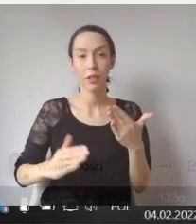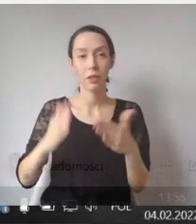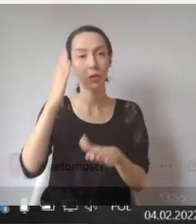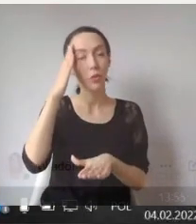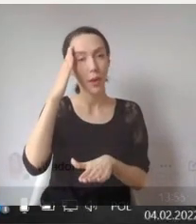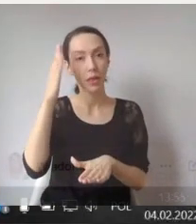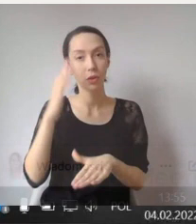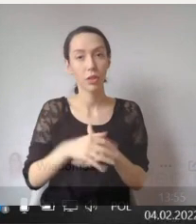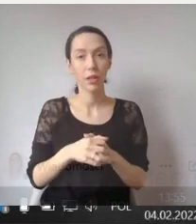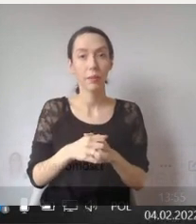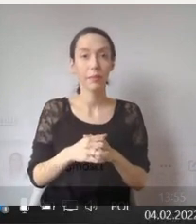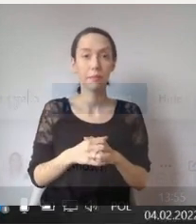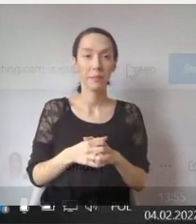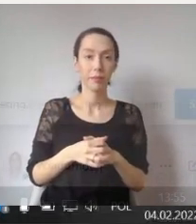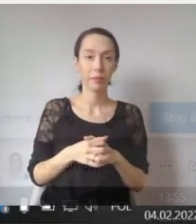umiejętności.